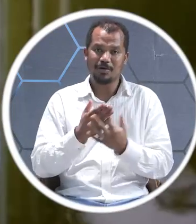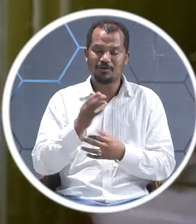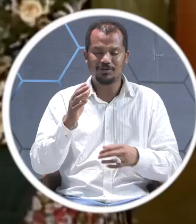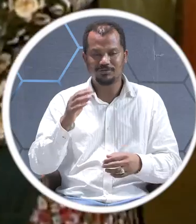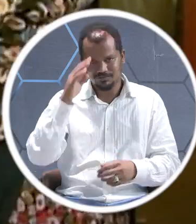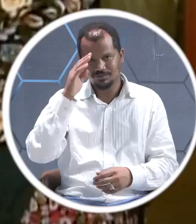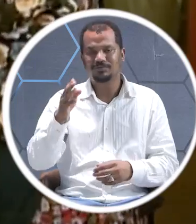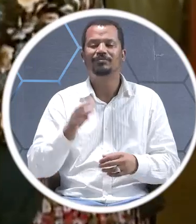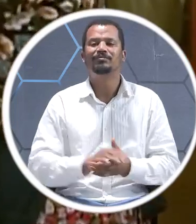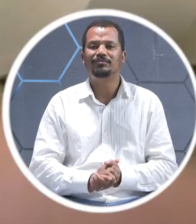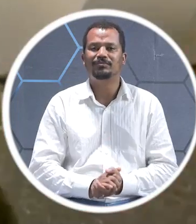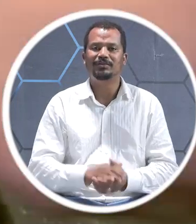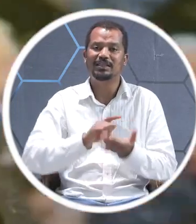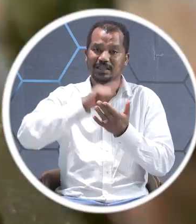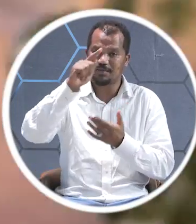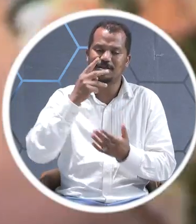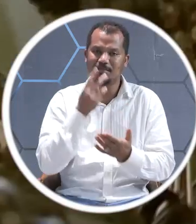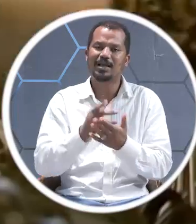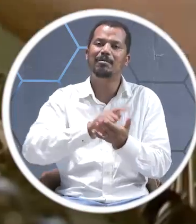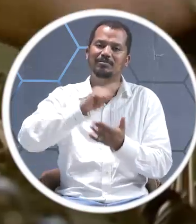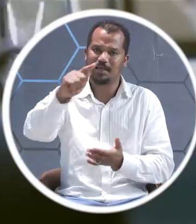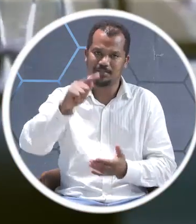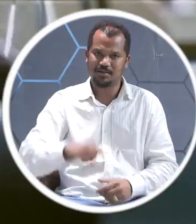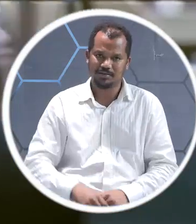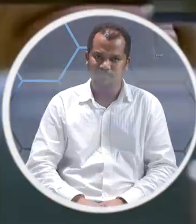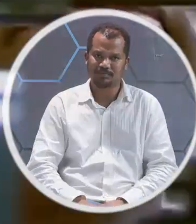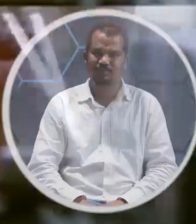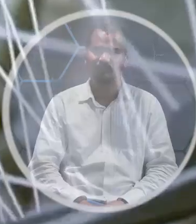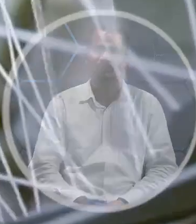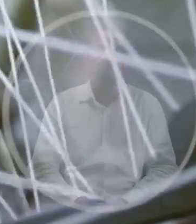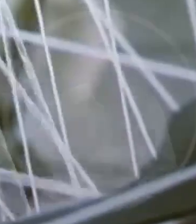በኩል ተሰናባበትን። ቸርን ሰንብት። እስከ ሳምንት። መልካም ሳምንት።